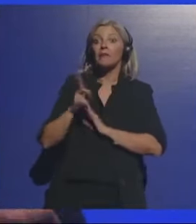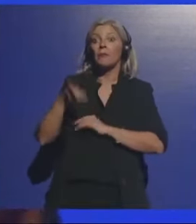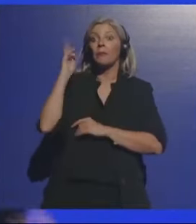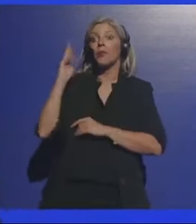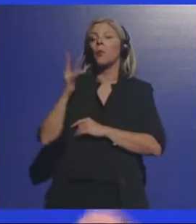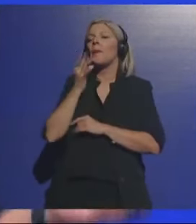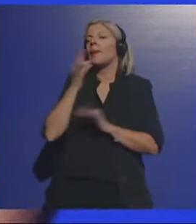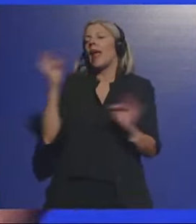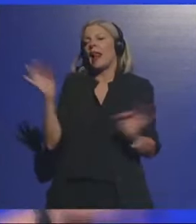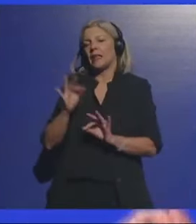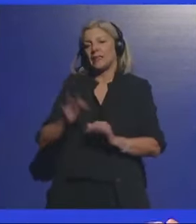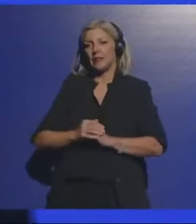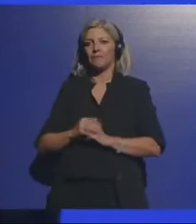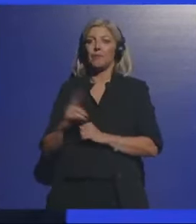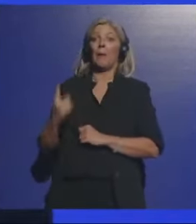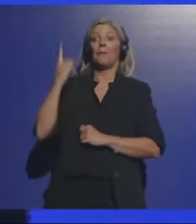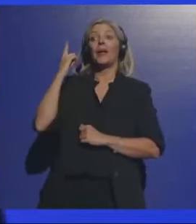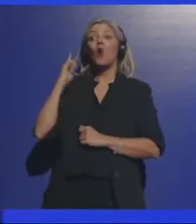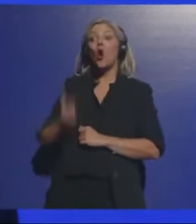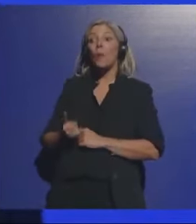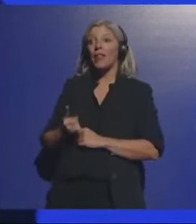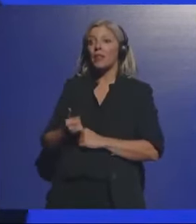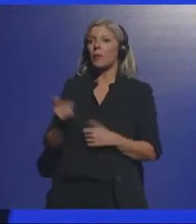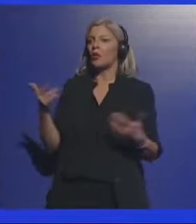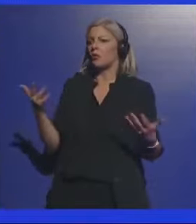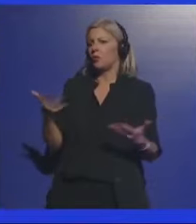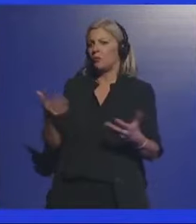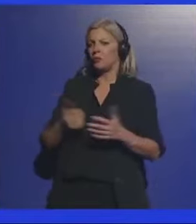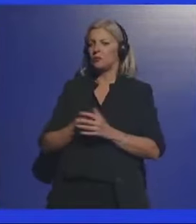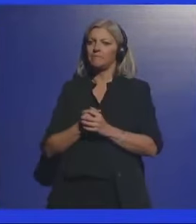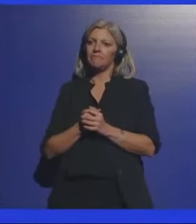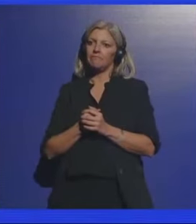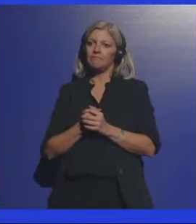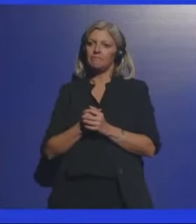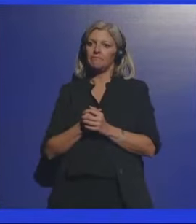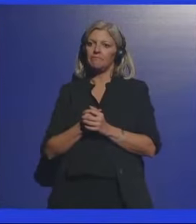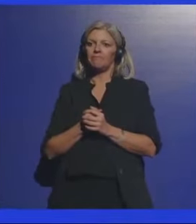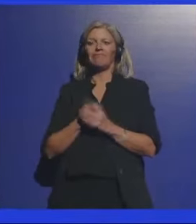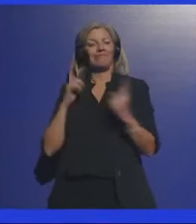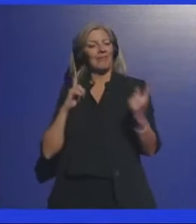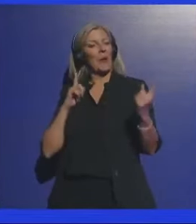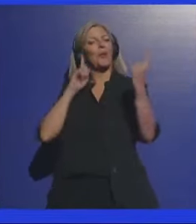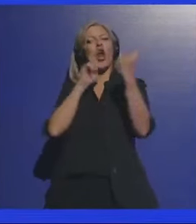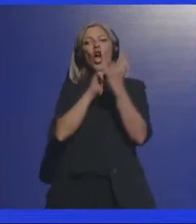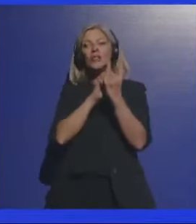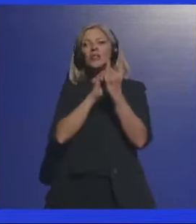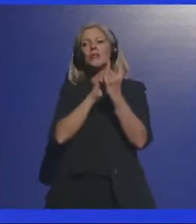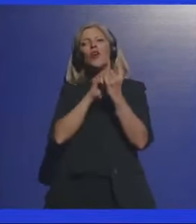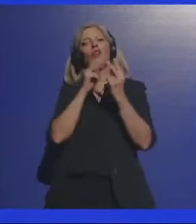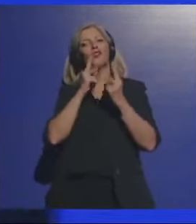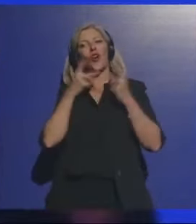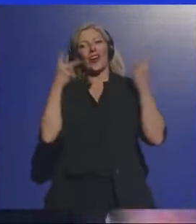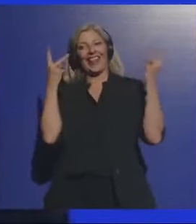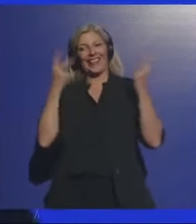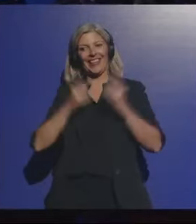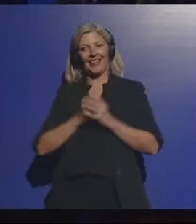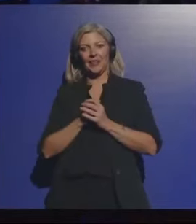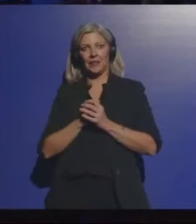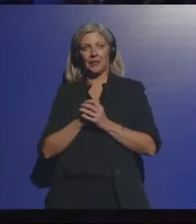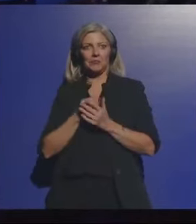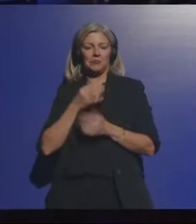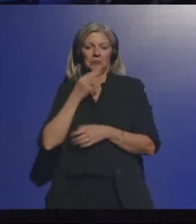il primo comandamento è questo sorridete al prossimo è una cosa bellissima